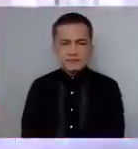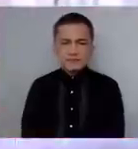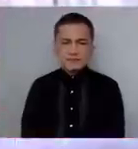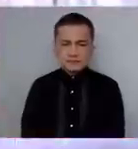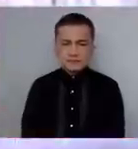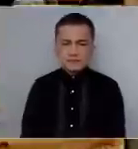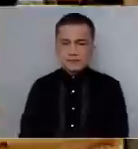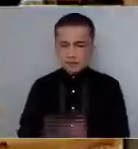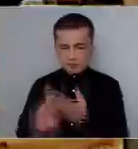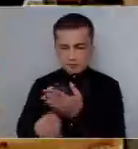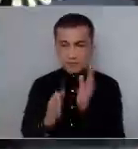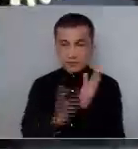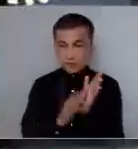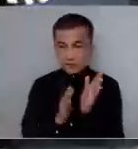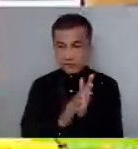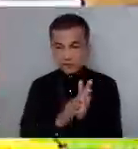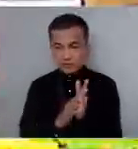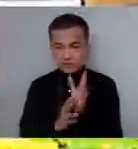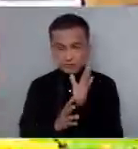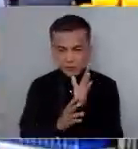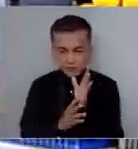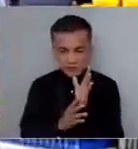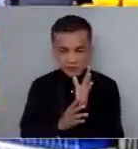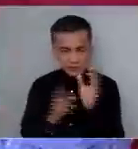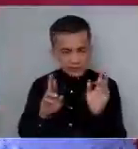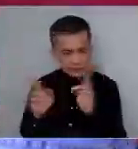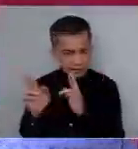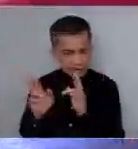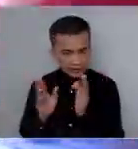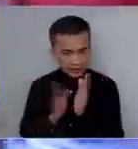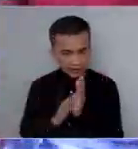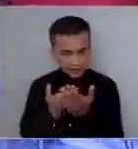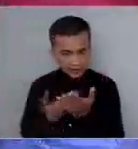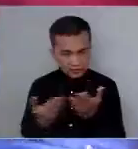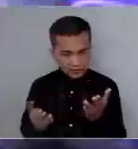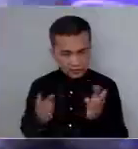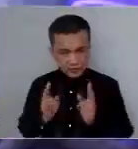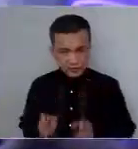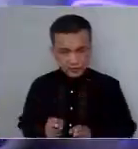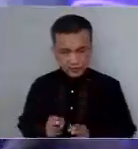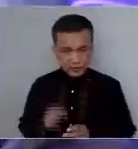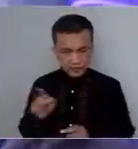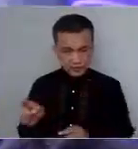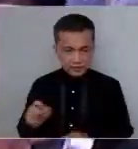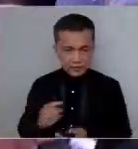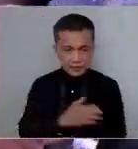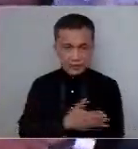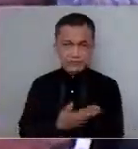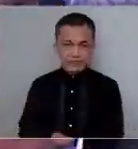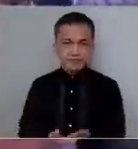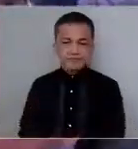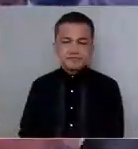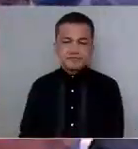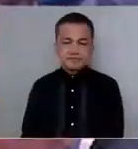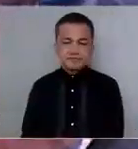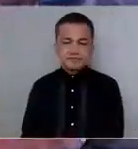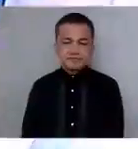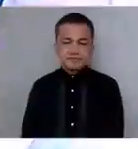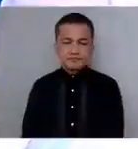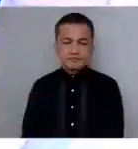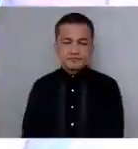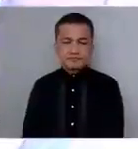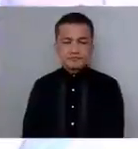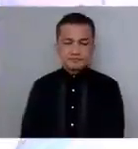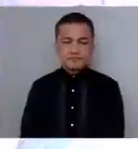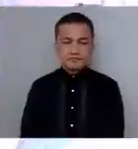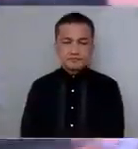Back to school na naman. Mommies, handahan na ba ang mga school supplies at uniform ng inyong mga chikiting? Maliban nga sa